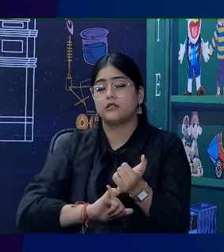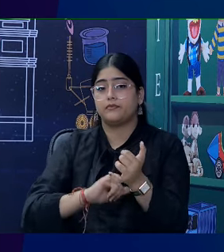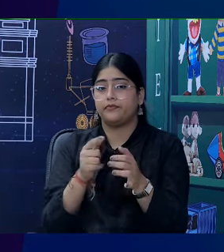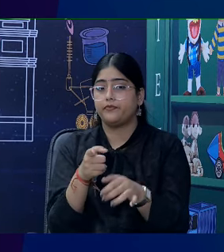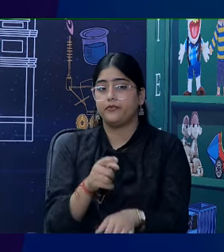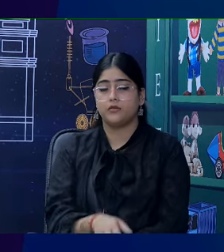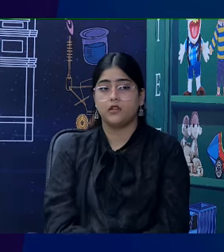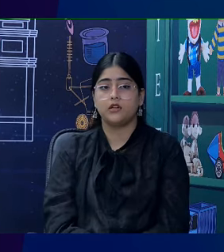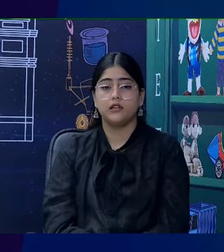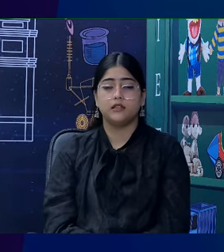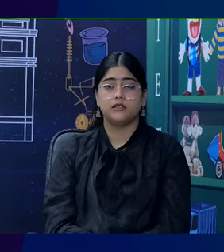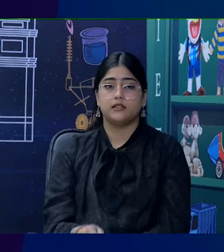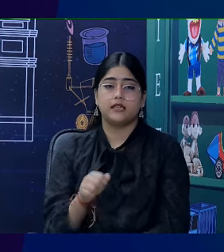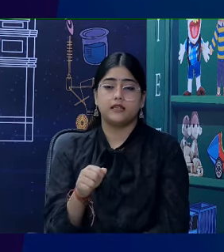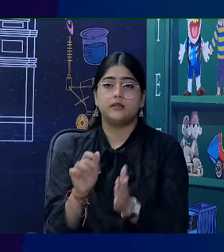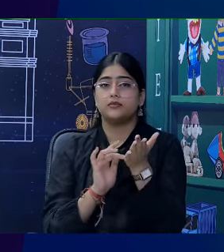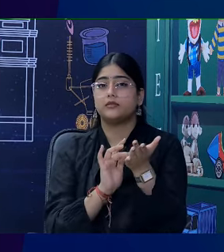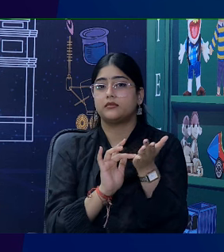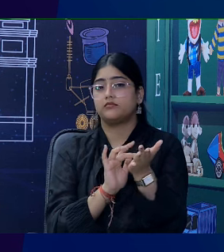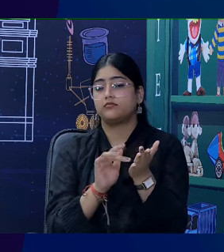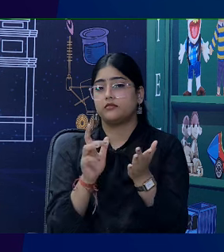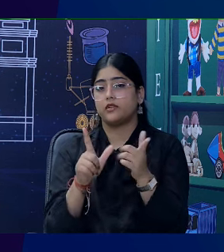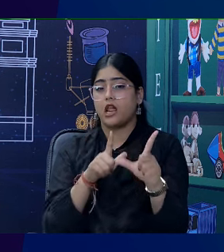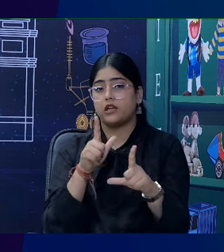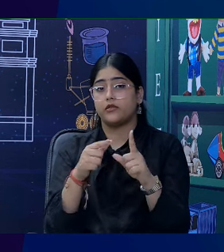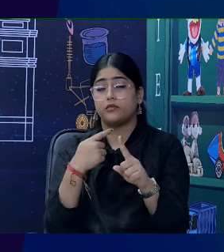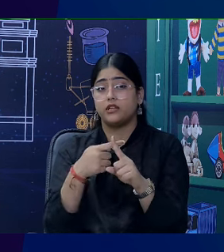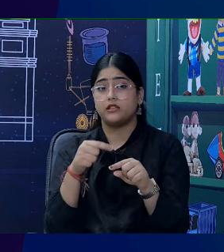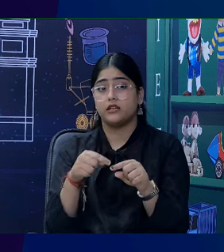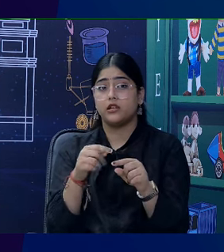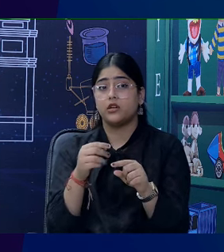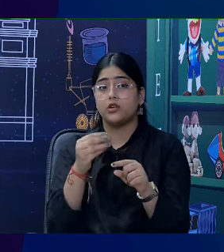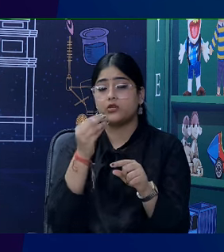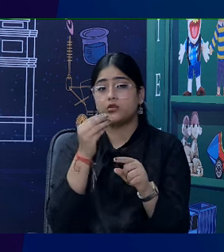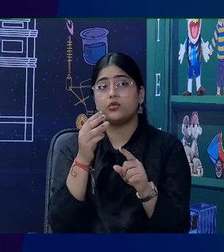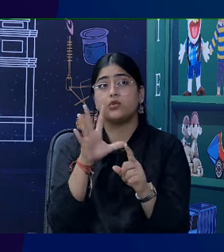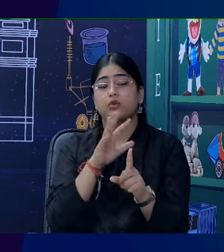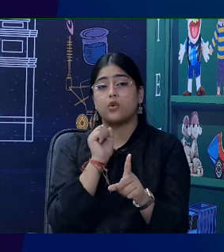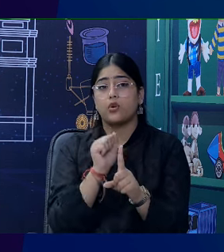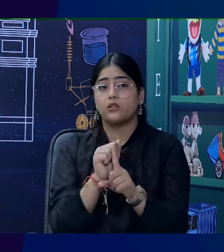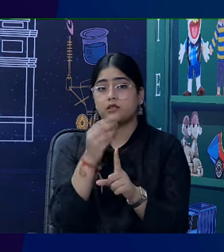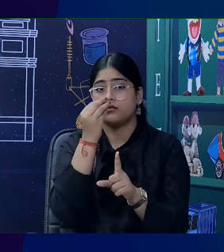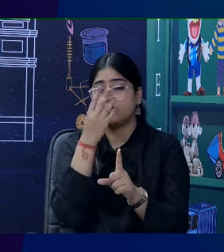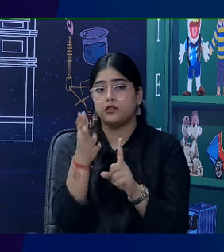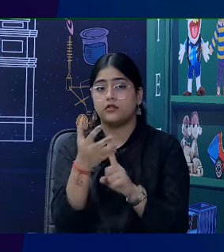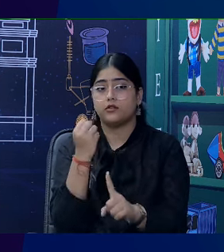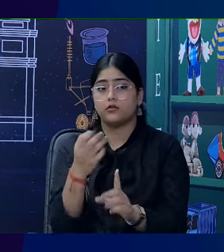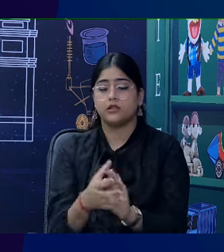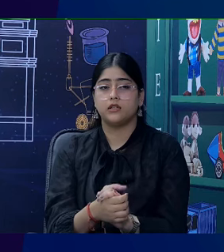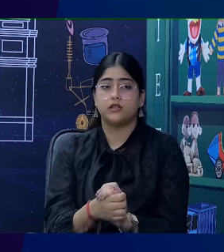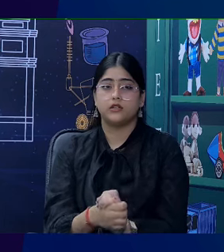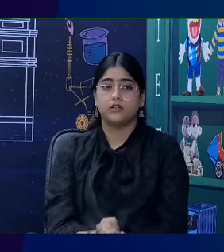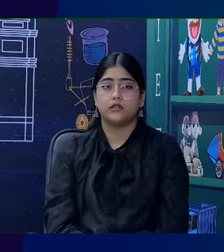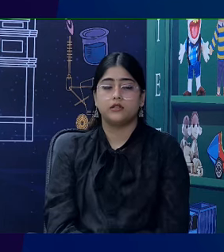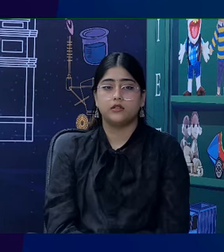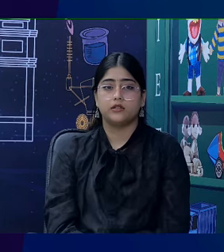ताकि बच्चों को आसानी से ये पूरा कांसेप्ट जो है ये समझ आ जाए और मैम समय थोड़ा सा कम है तो हम संक्षिप्त रूप से